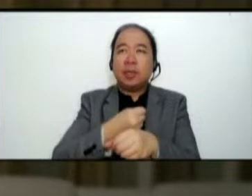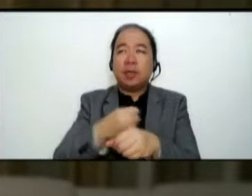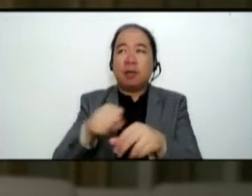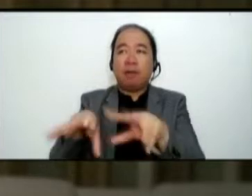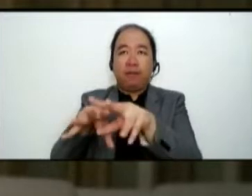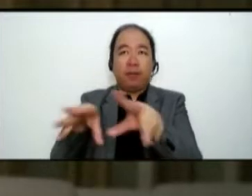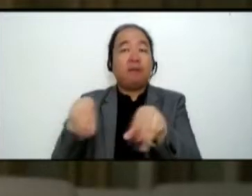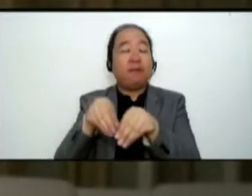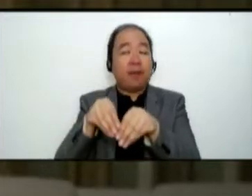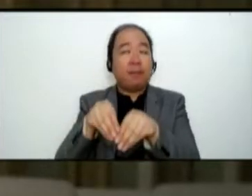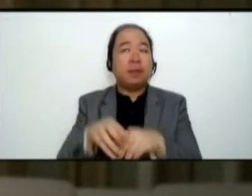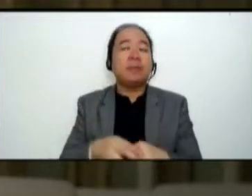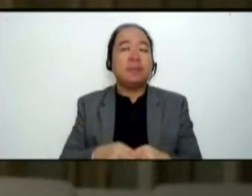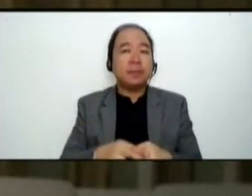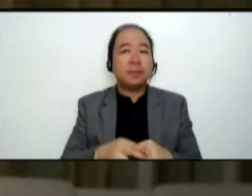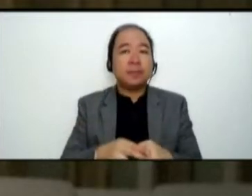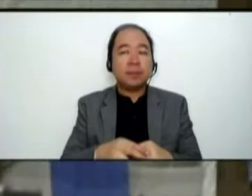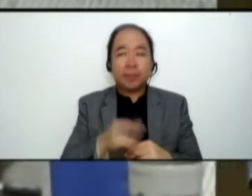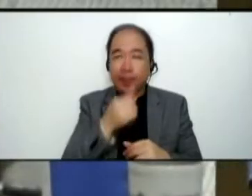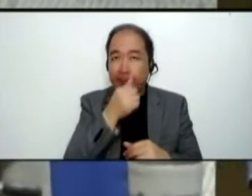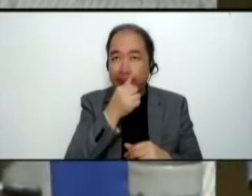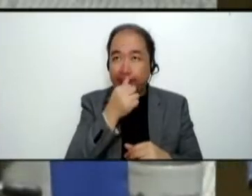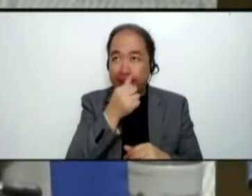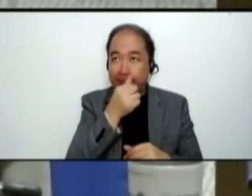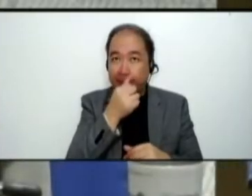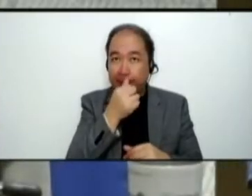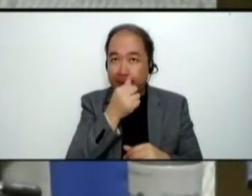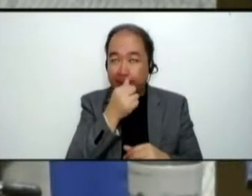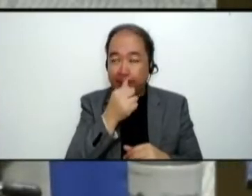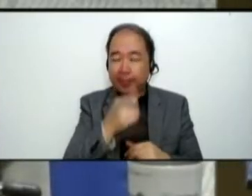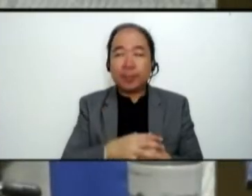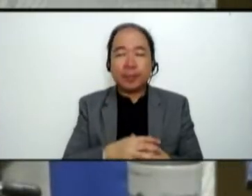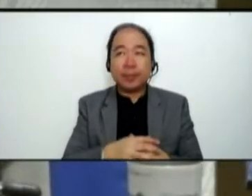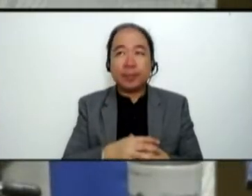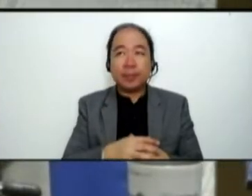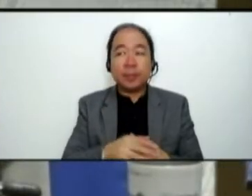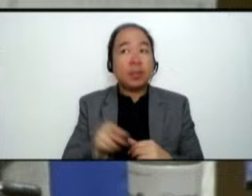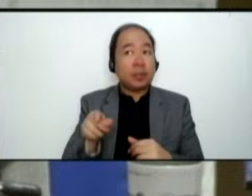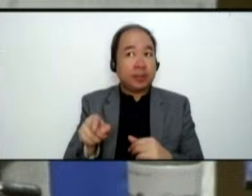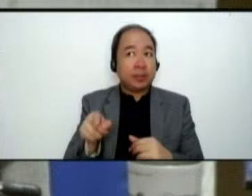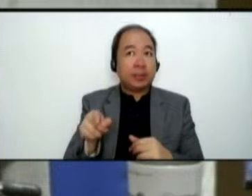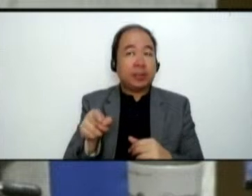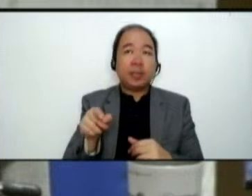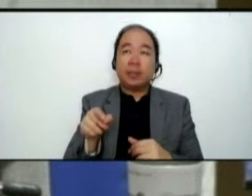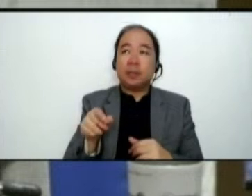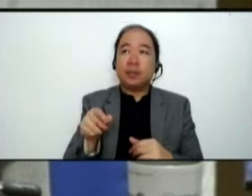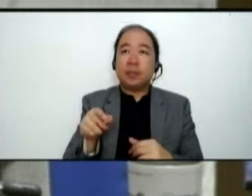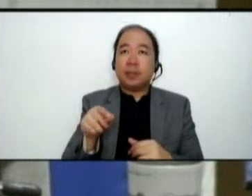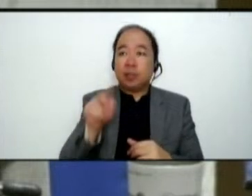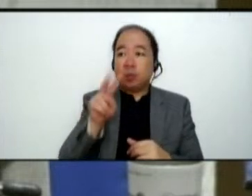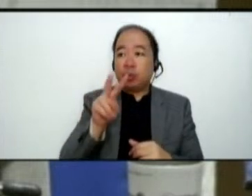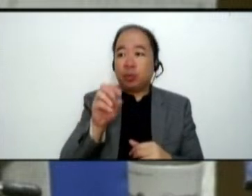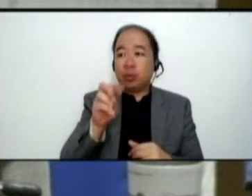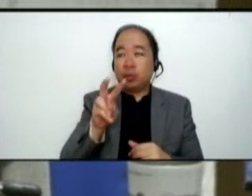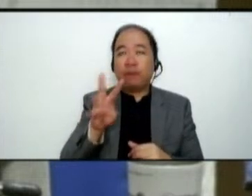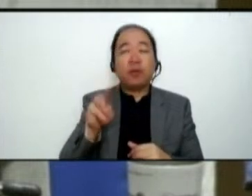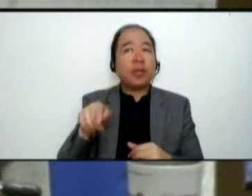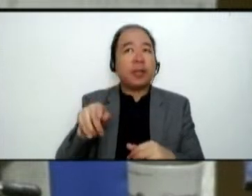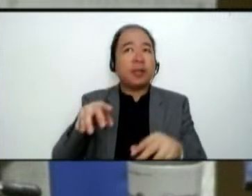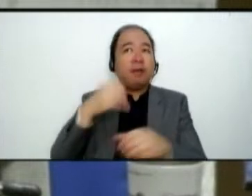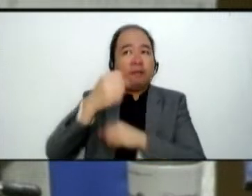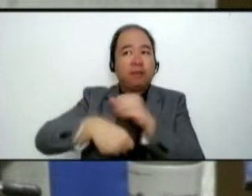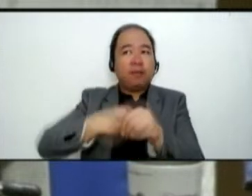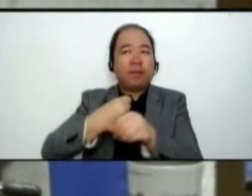поколения. Год семьи обращает наше внимание на самые важные ценности в жизни человека, защитить которые первостепенная